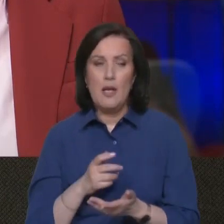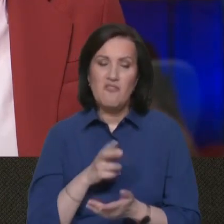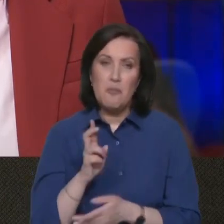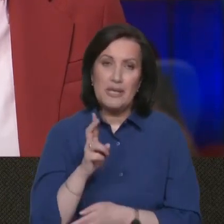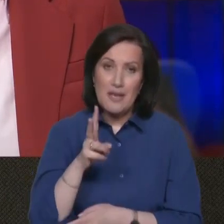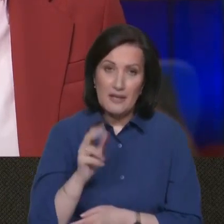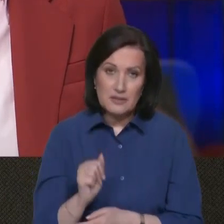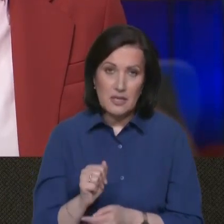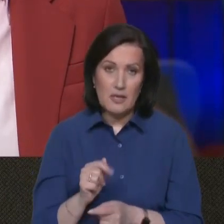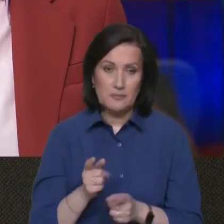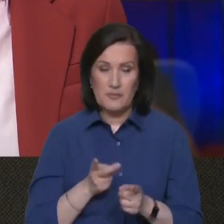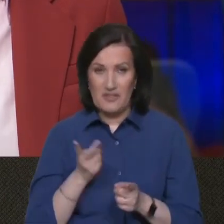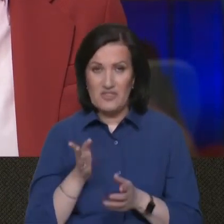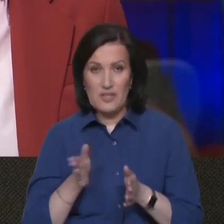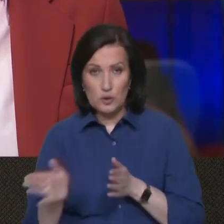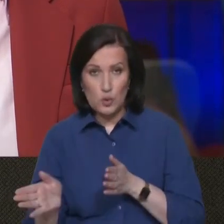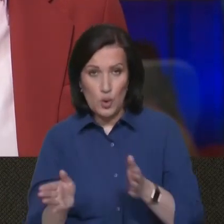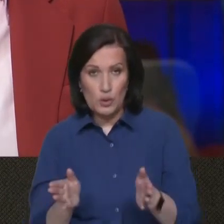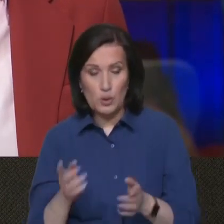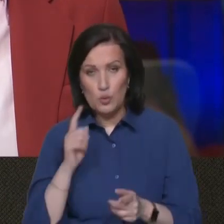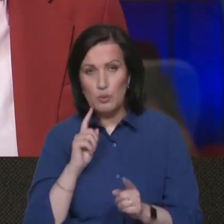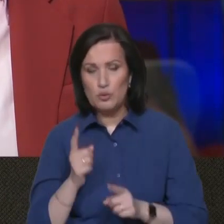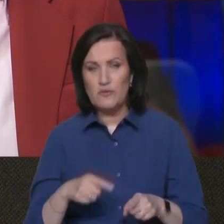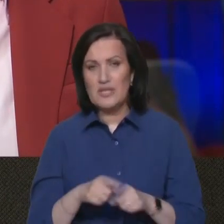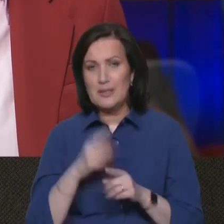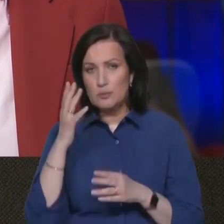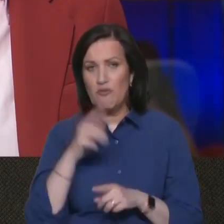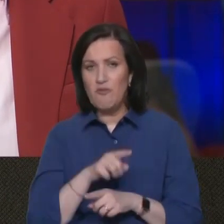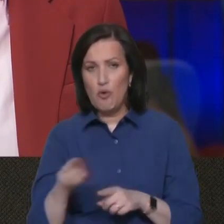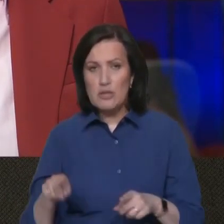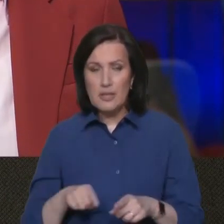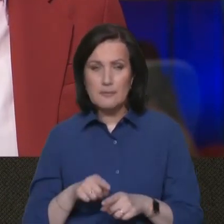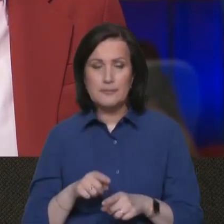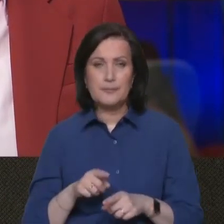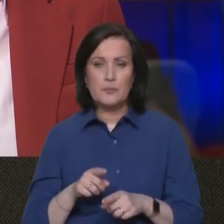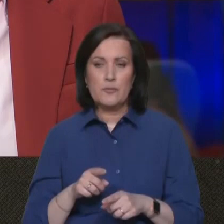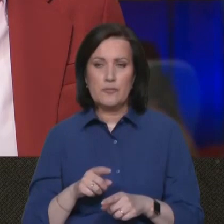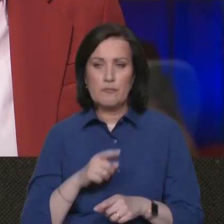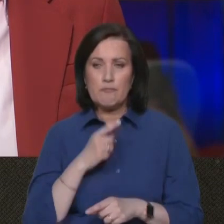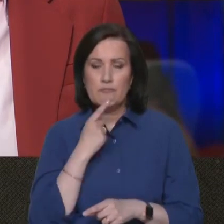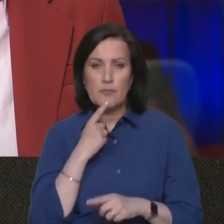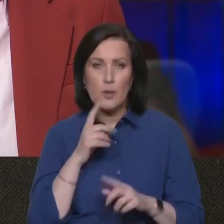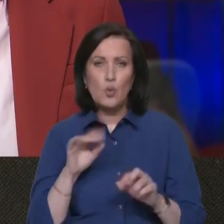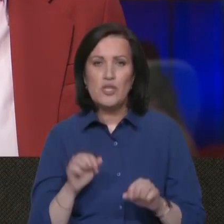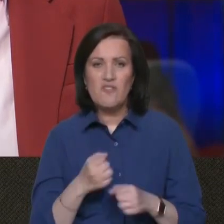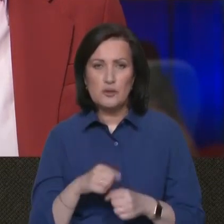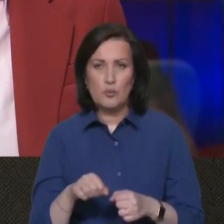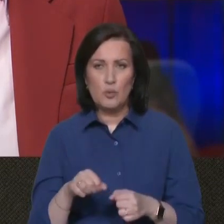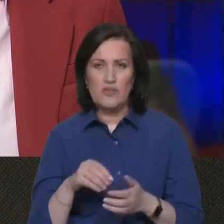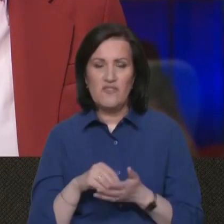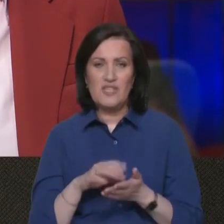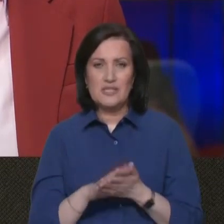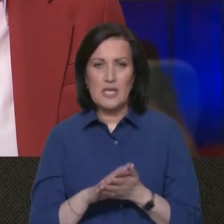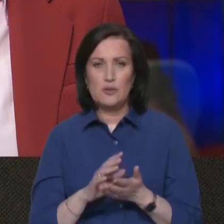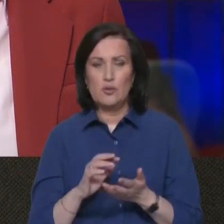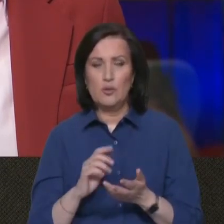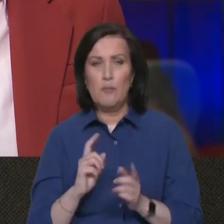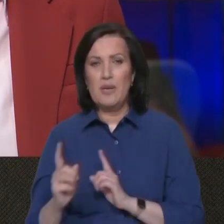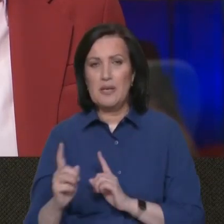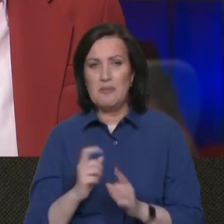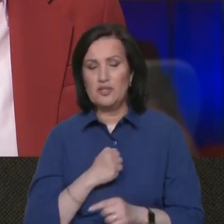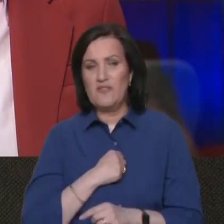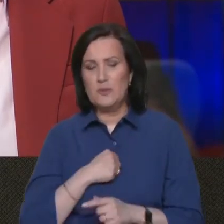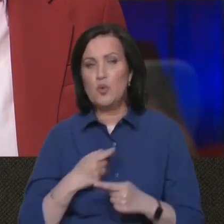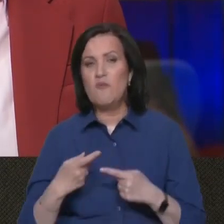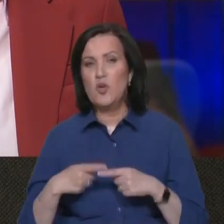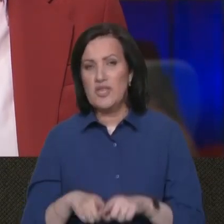бік Бердянська, тобто в ці 2 сторони. І думали, що в такий спосіб вони пробують унеможливити фіксацію переміщення саме в першу чергу